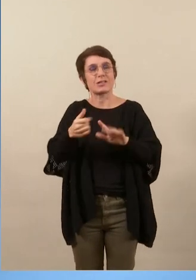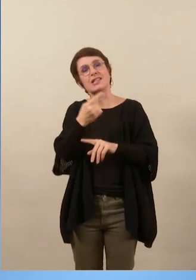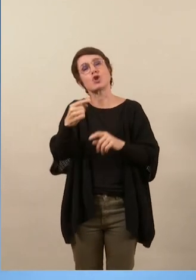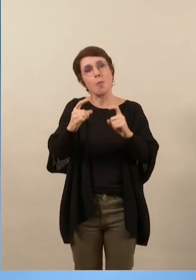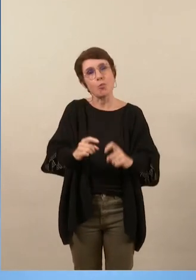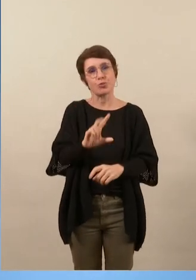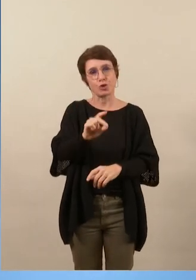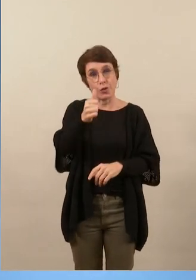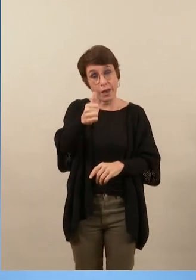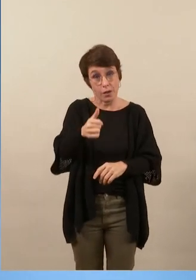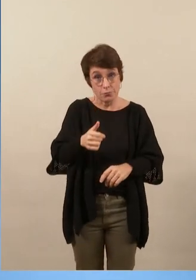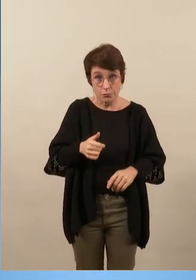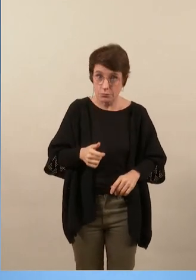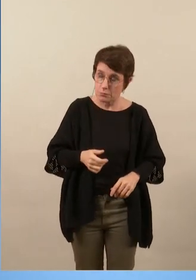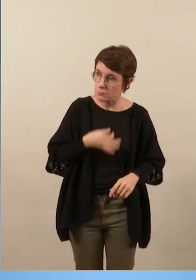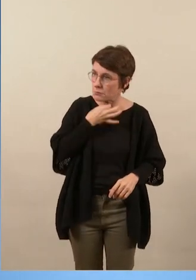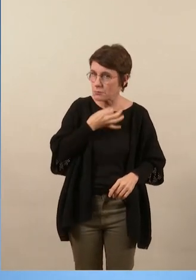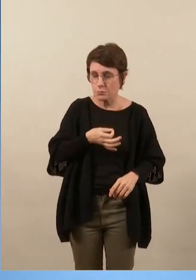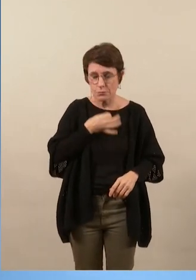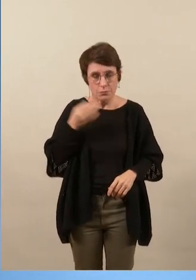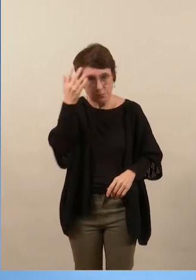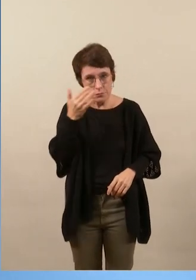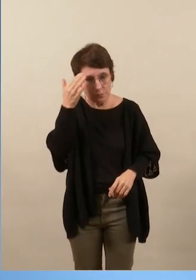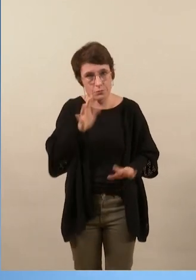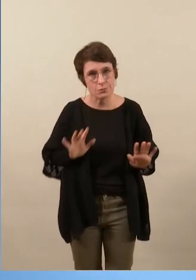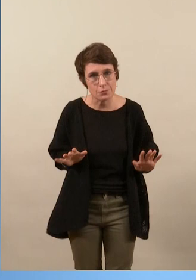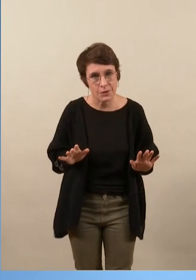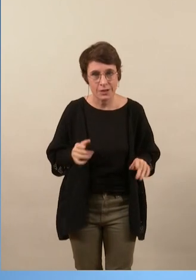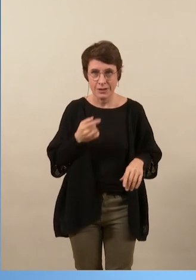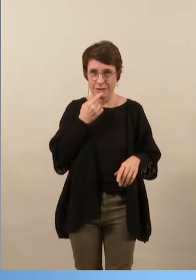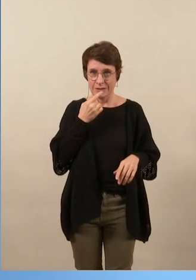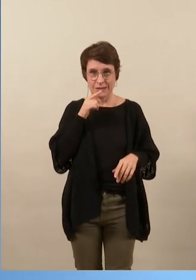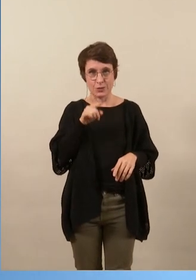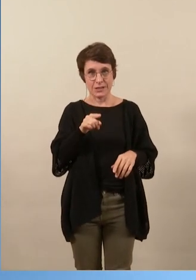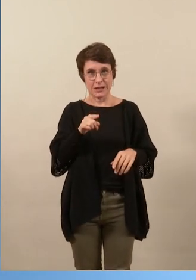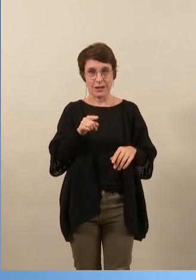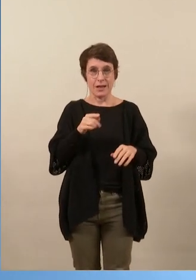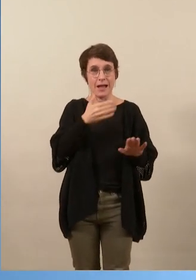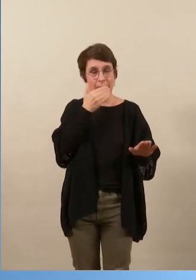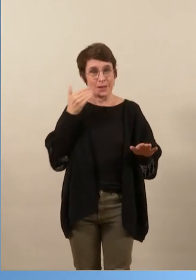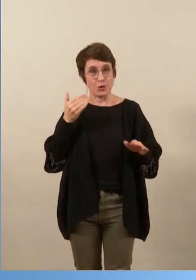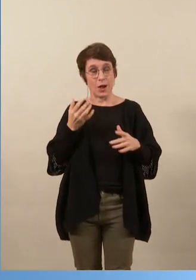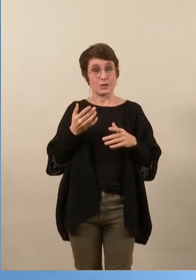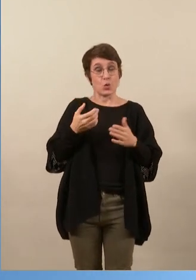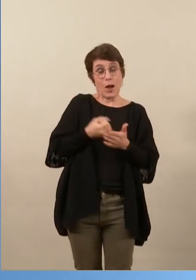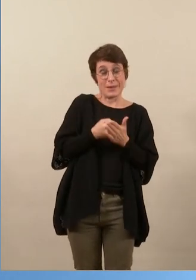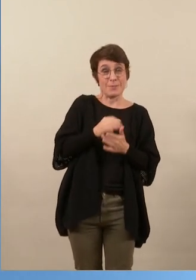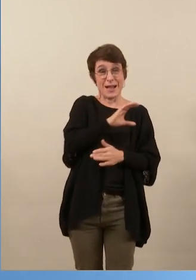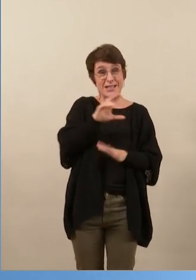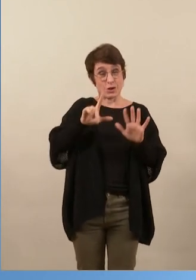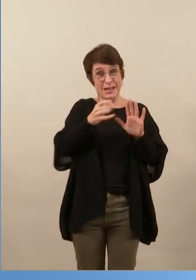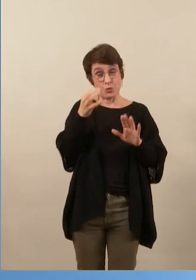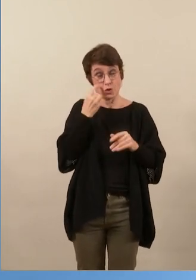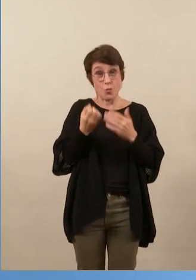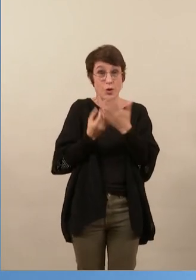inquiète au-delà du fait qu'il n'y a pas de quoi être rassuré par une augmentation à minima de 107 % des emprunts nouveaux cela nous interpelle